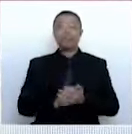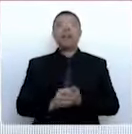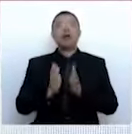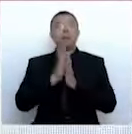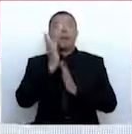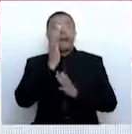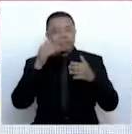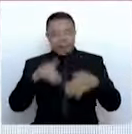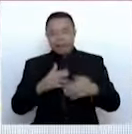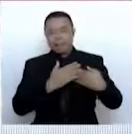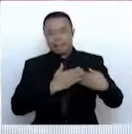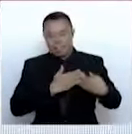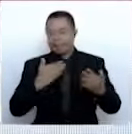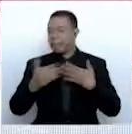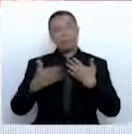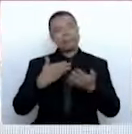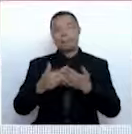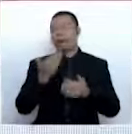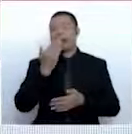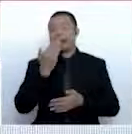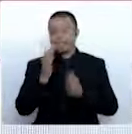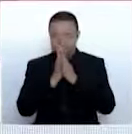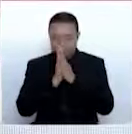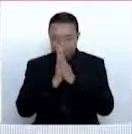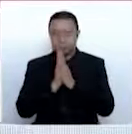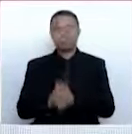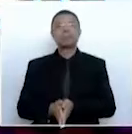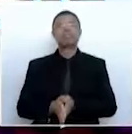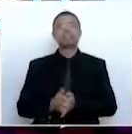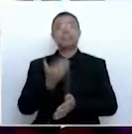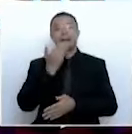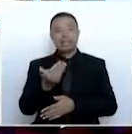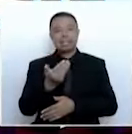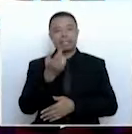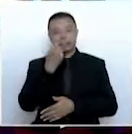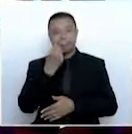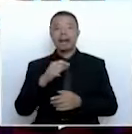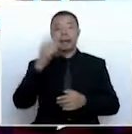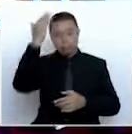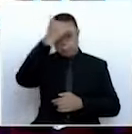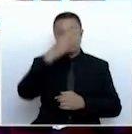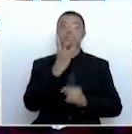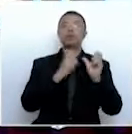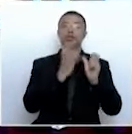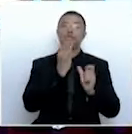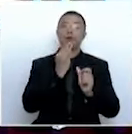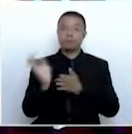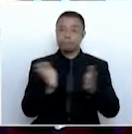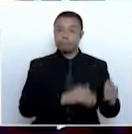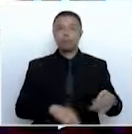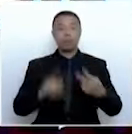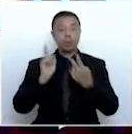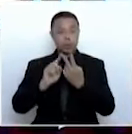Mohon maaf lahir dan batin, gak masalah. Terima kasih, Pak Ridwan Kamil dan Pak Suswono. Dan berikutnya